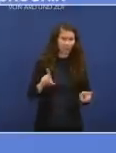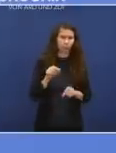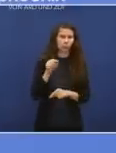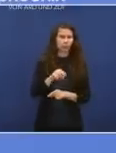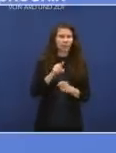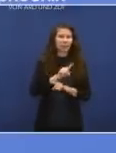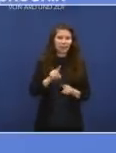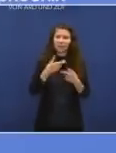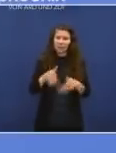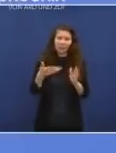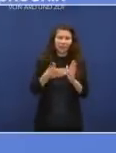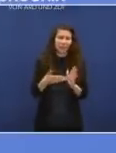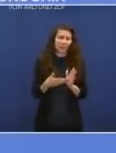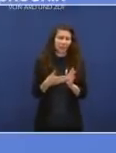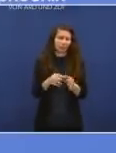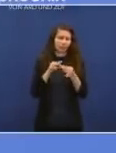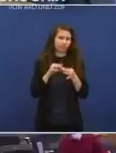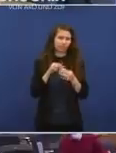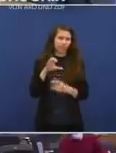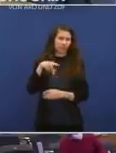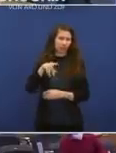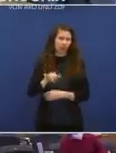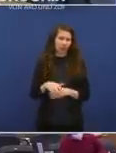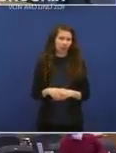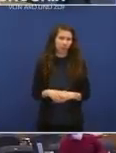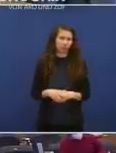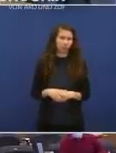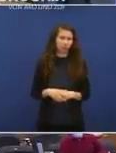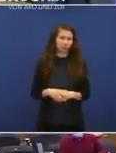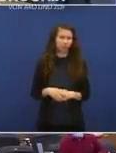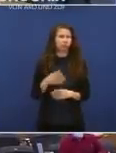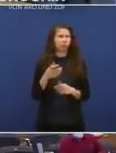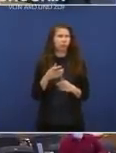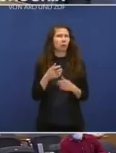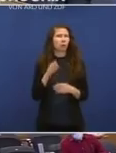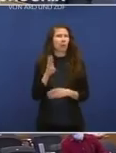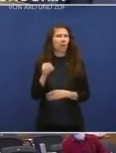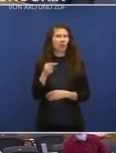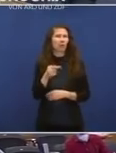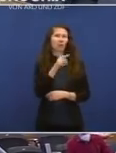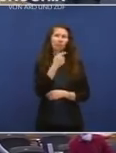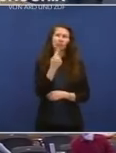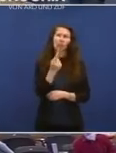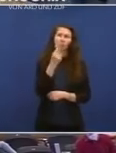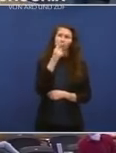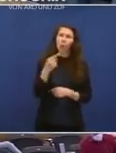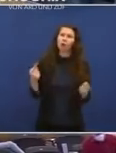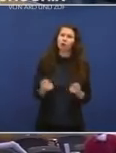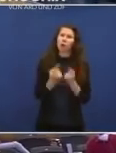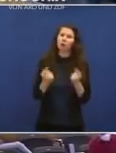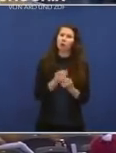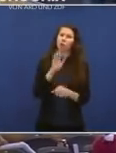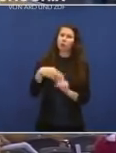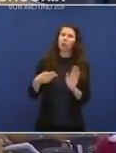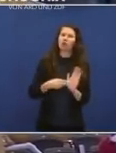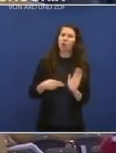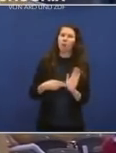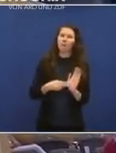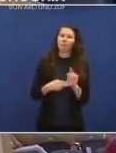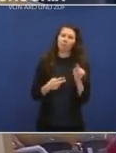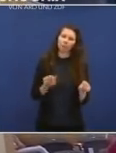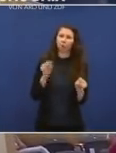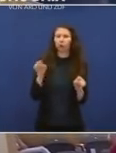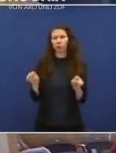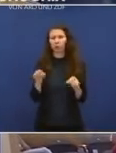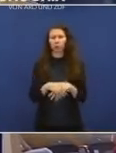Und wenn das Gesundheitsministerium sagt, das ist ja aber nur ein Streit um die Norm. Bezweifeln Sie, Herr